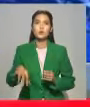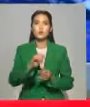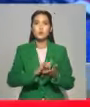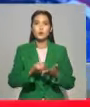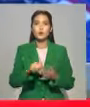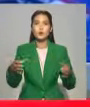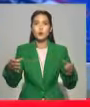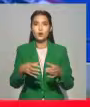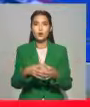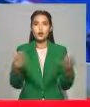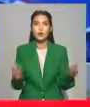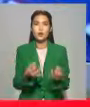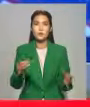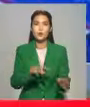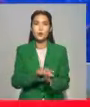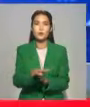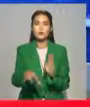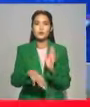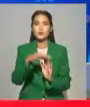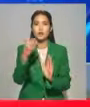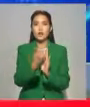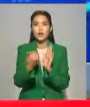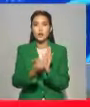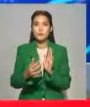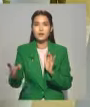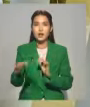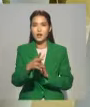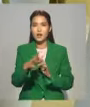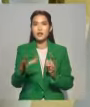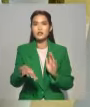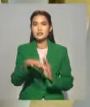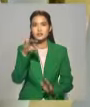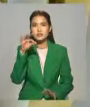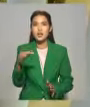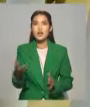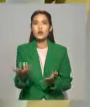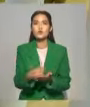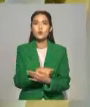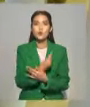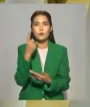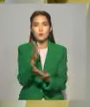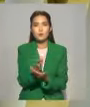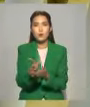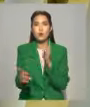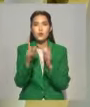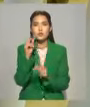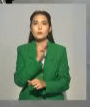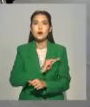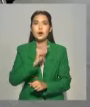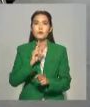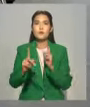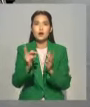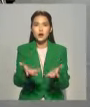и члены фракции обсудили исполнение предвыборной программы в регионе, а также выбрали членов нового политсовета. В работе конференции